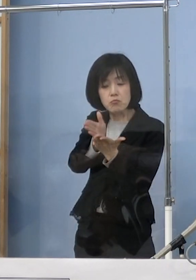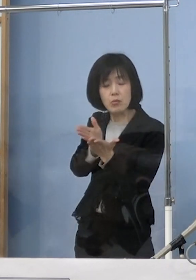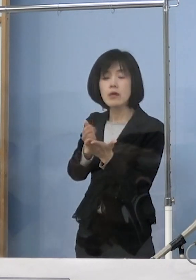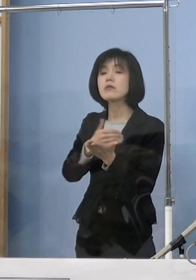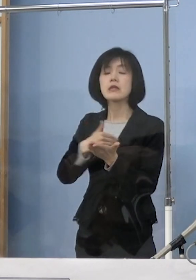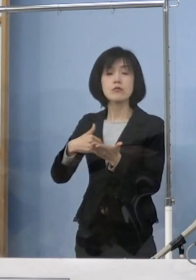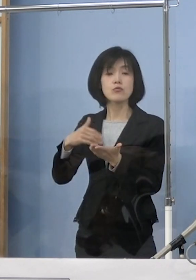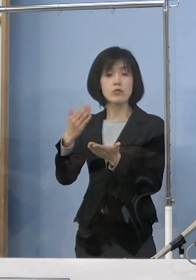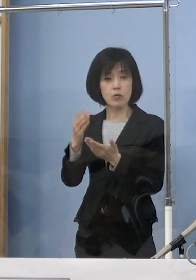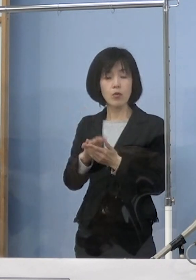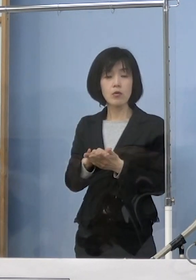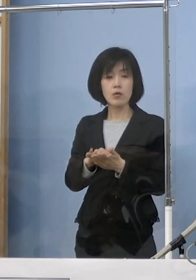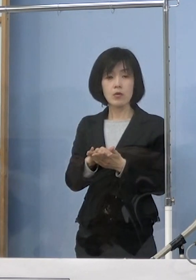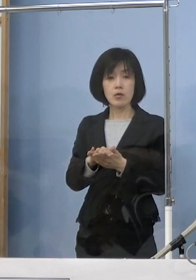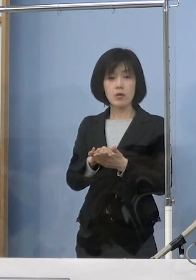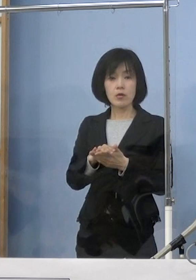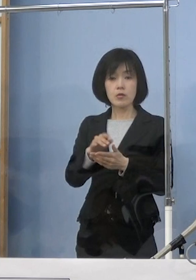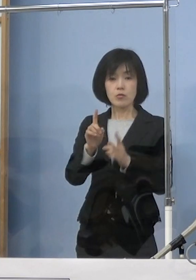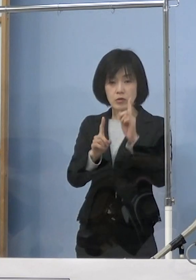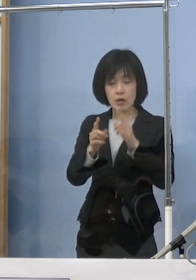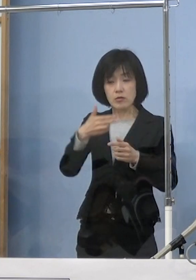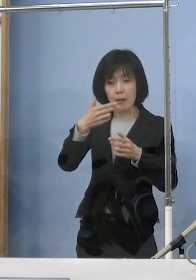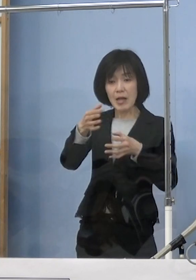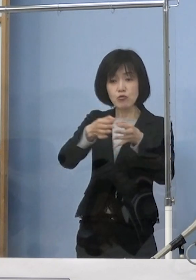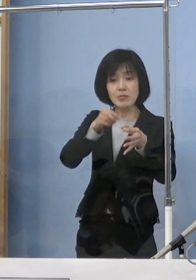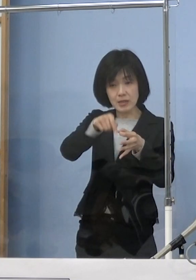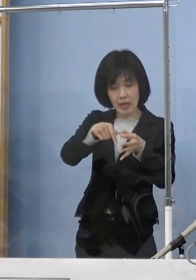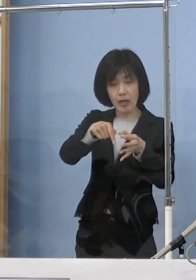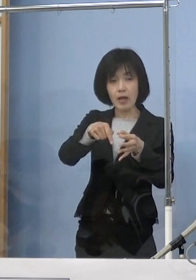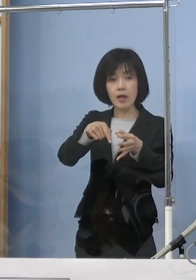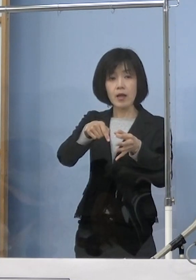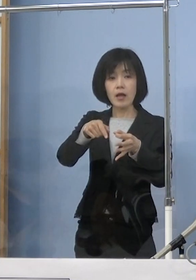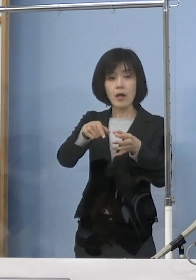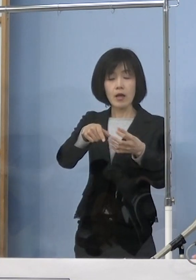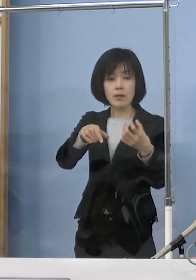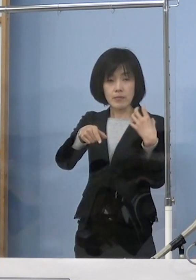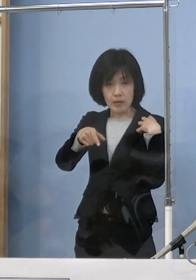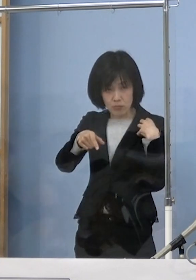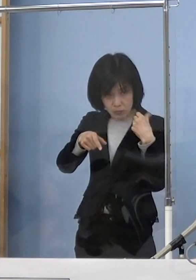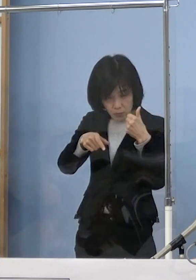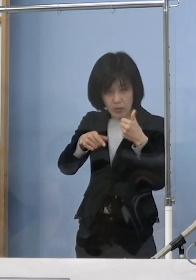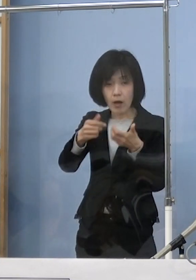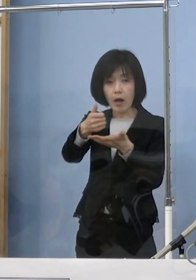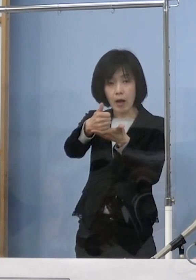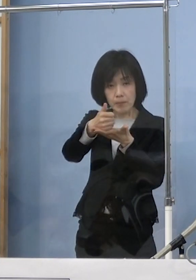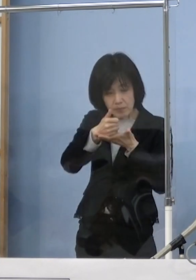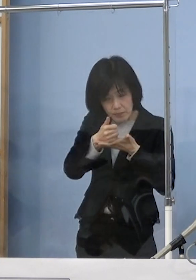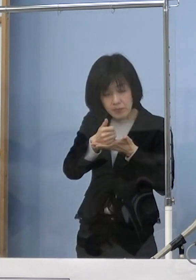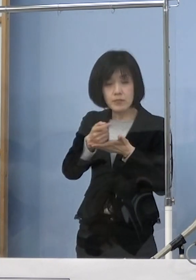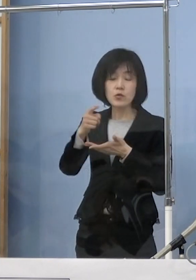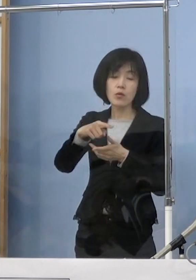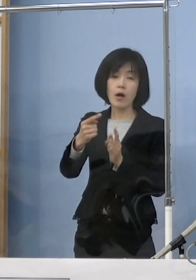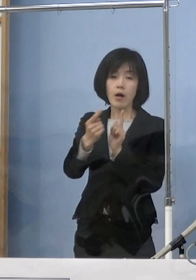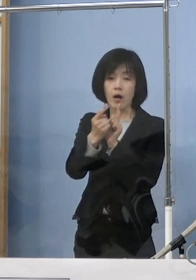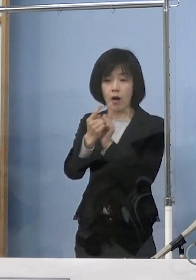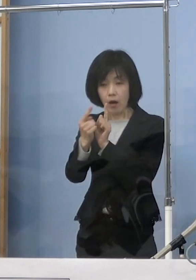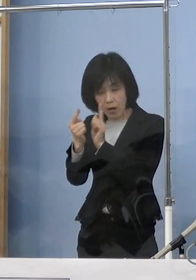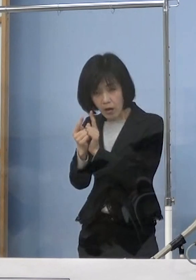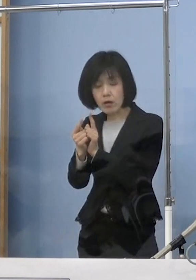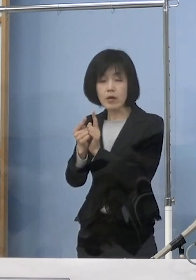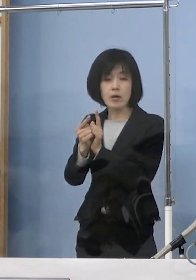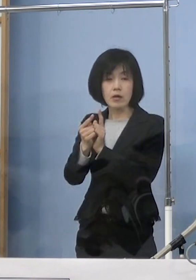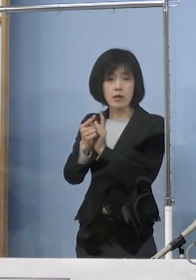もそういったところのお店の人、あるいはお客さん、あるいはそこに関わる濃厚接触者とか接触